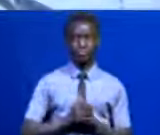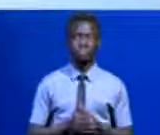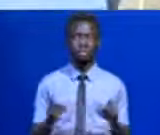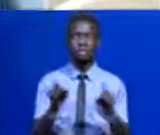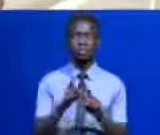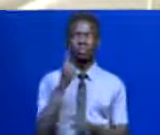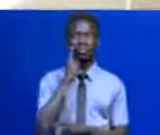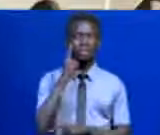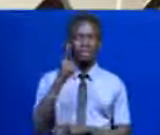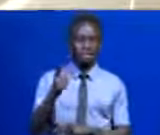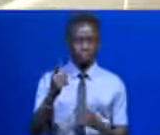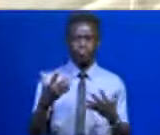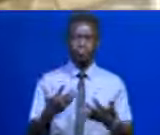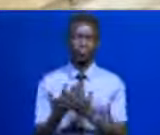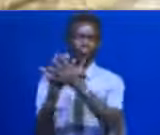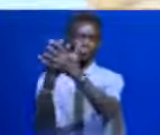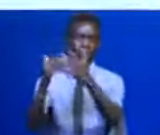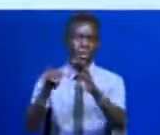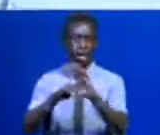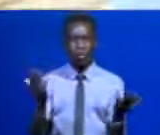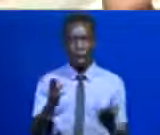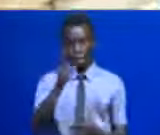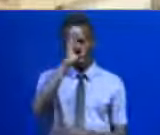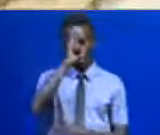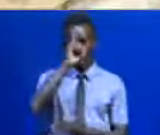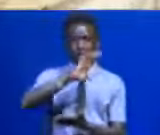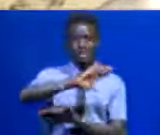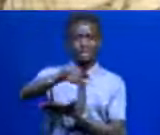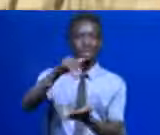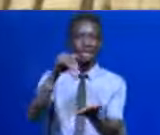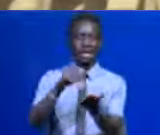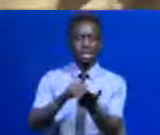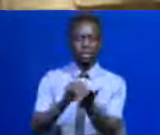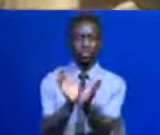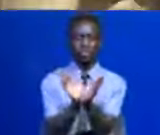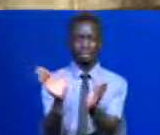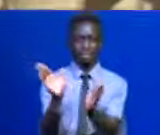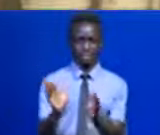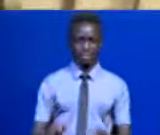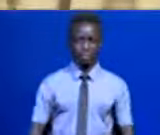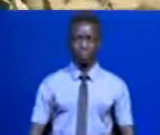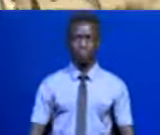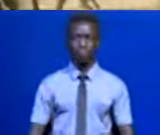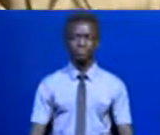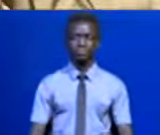katika kituo cha polisi cha Central. Vishoki Washira, Darubini,